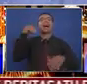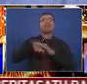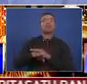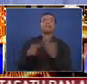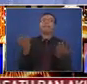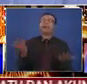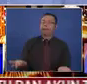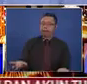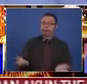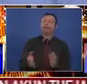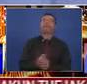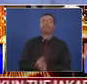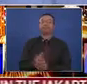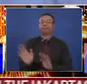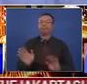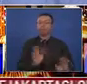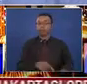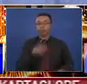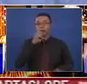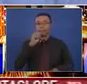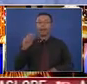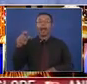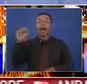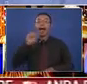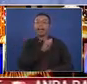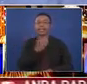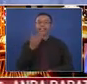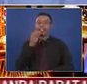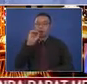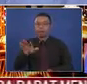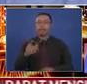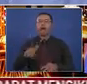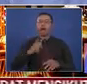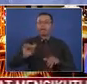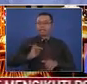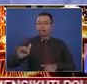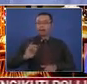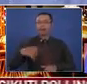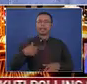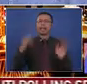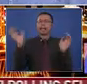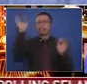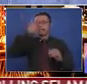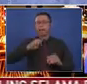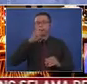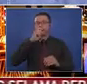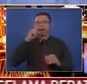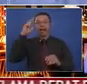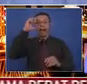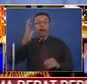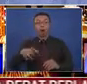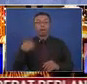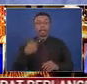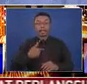tenaga kerja itu mau tanya Pakis Ya saya rasa yang perlu disamakan saya paham pak Basuki bahwa